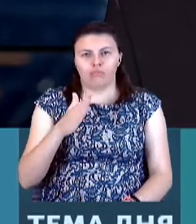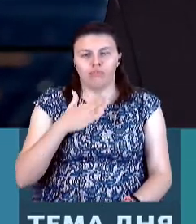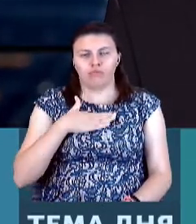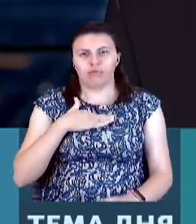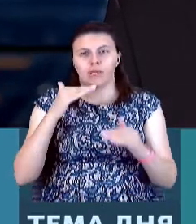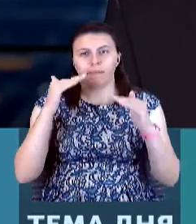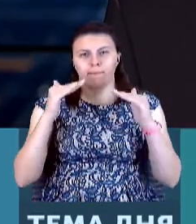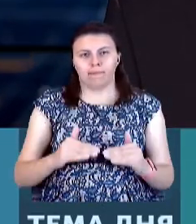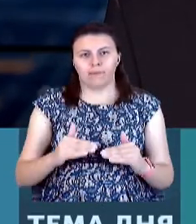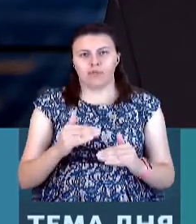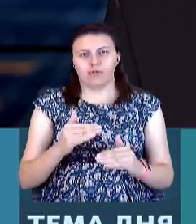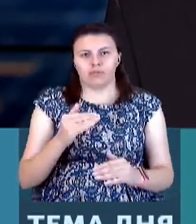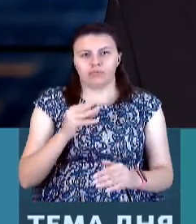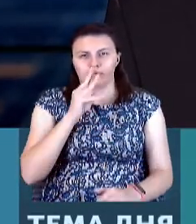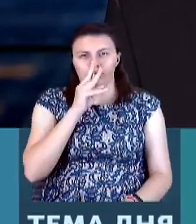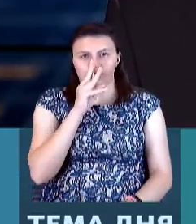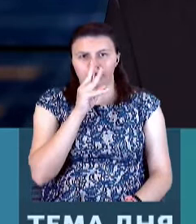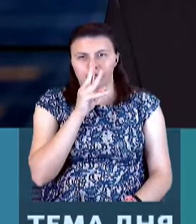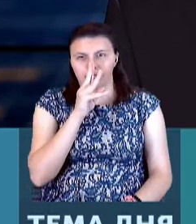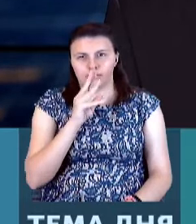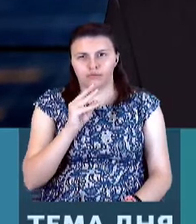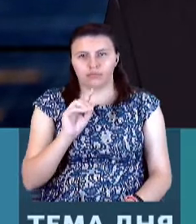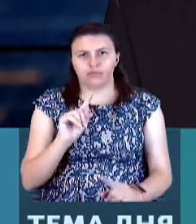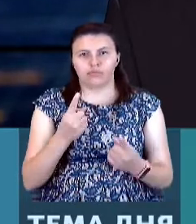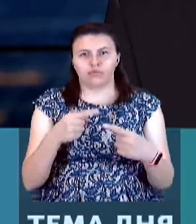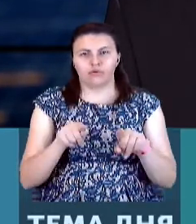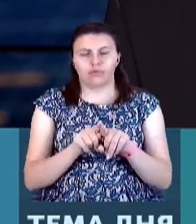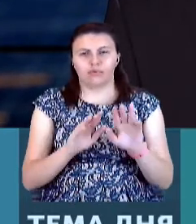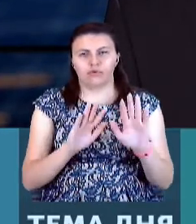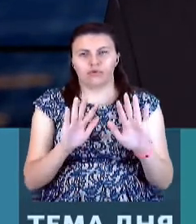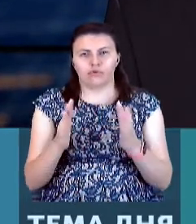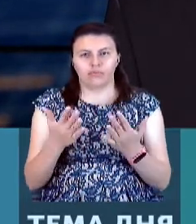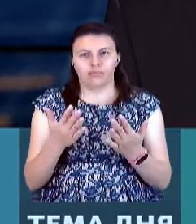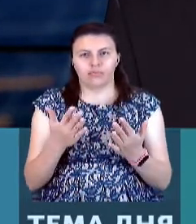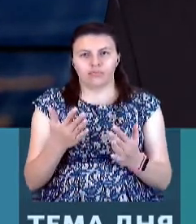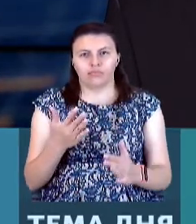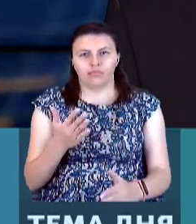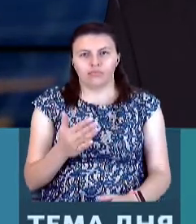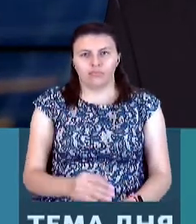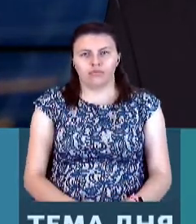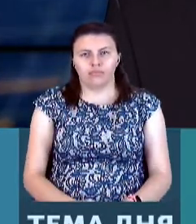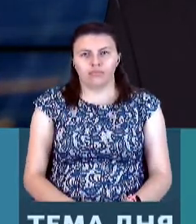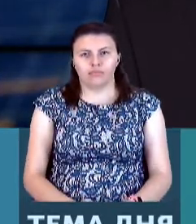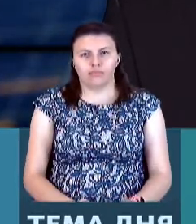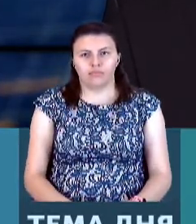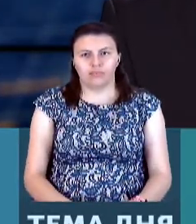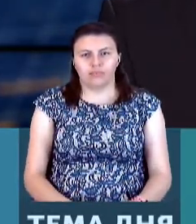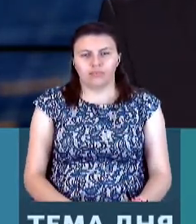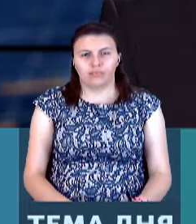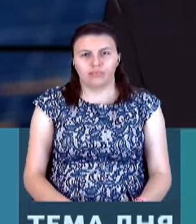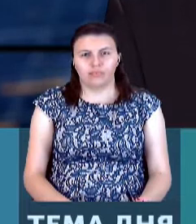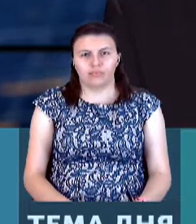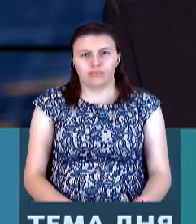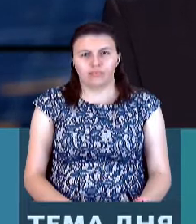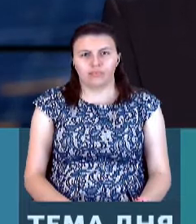праці. А чому це відбувається? Тому що поляк працює на гарному новому обладнанні, а українець має в руках лопату.